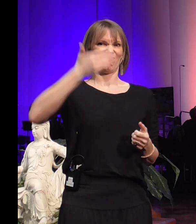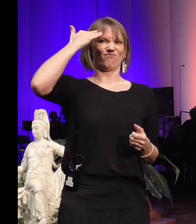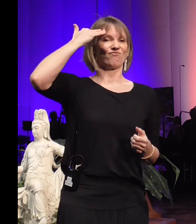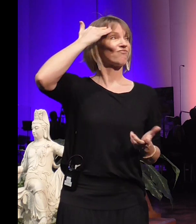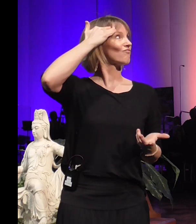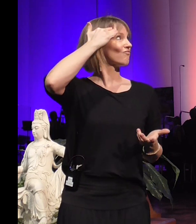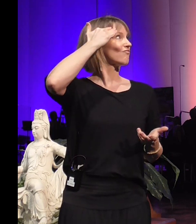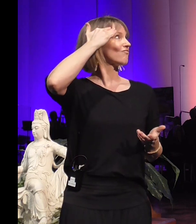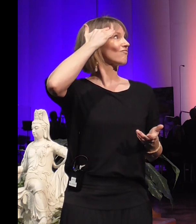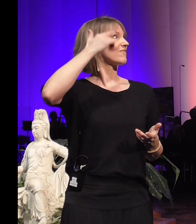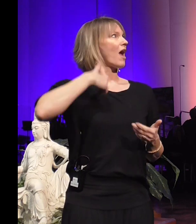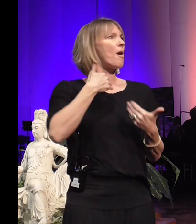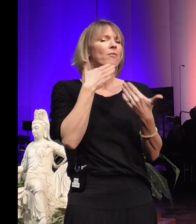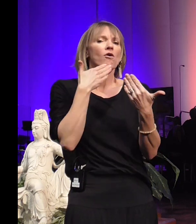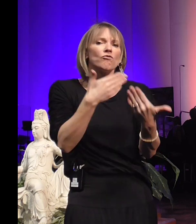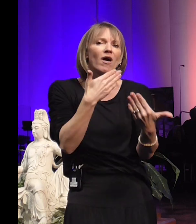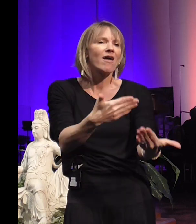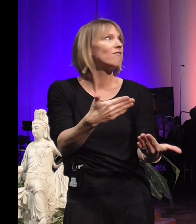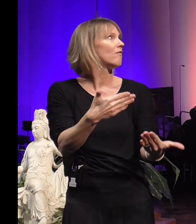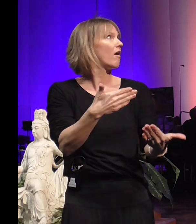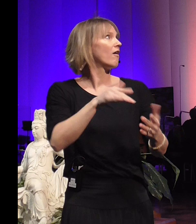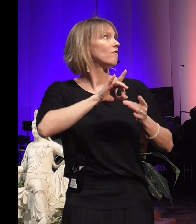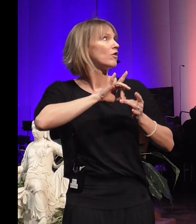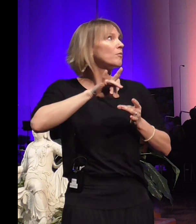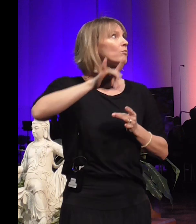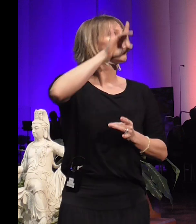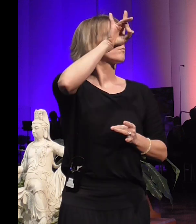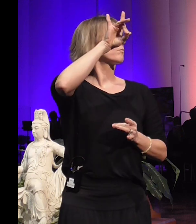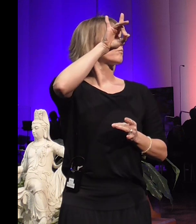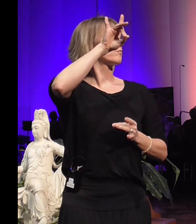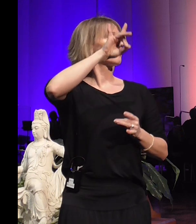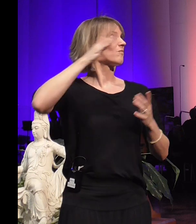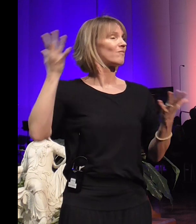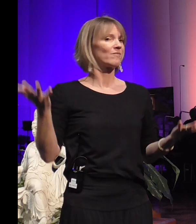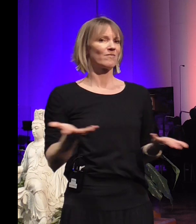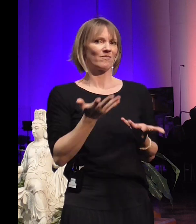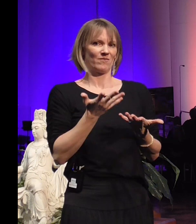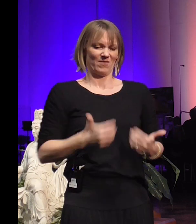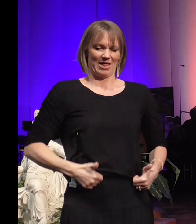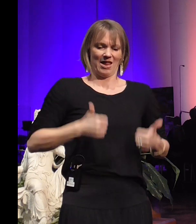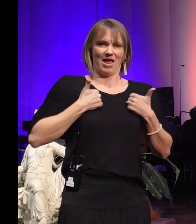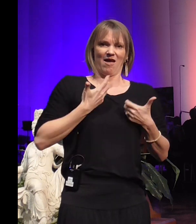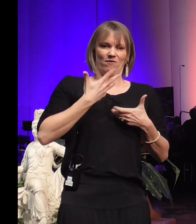Я вдячна за присутність Духа в житті кожного із нас.